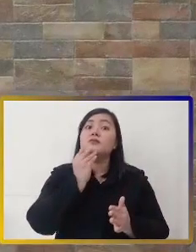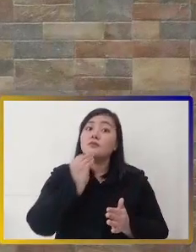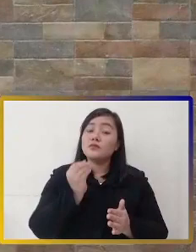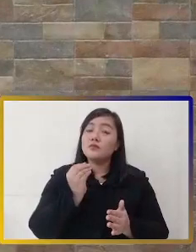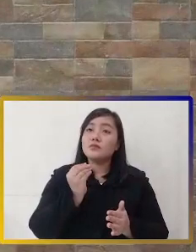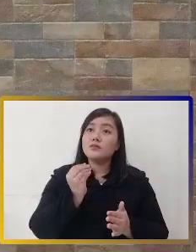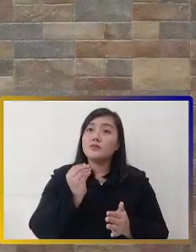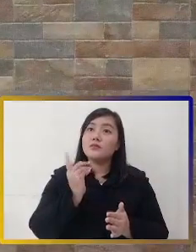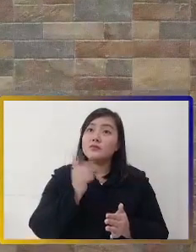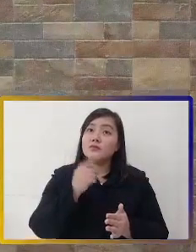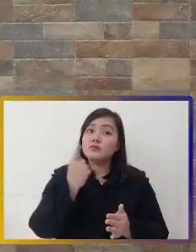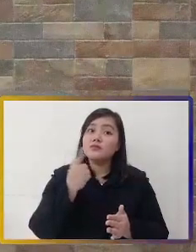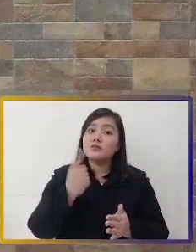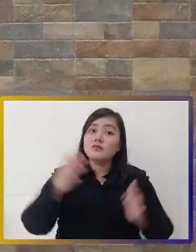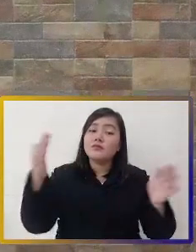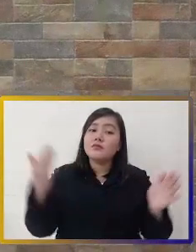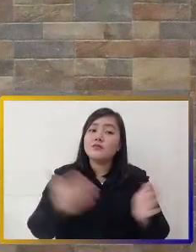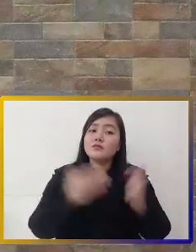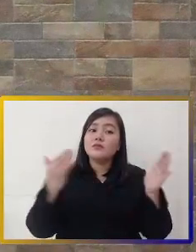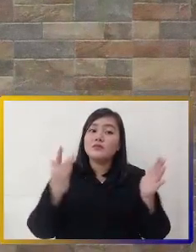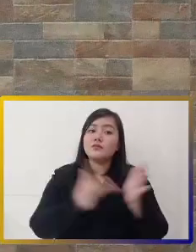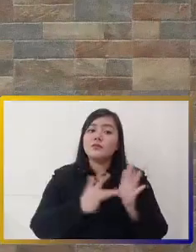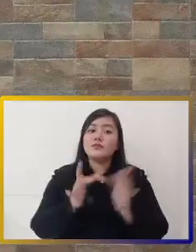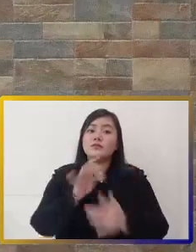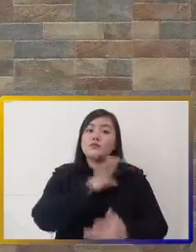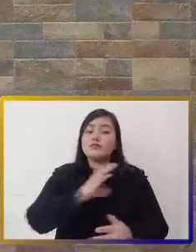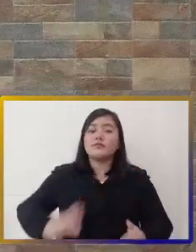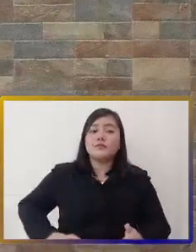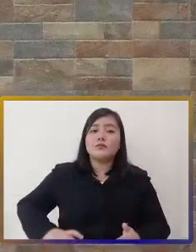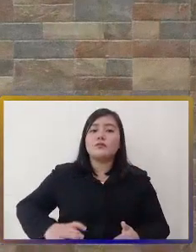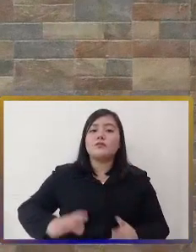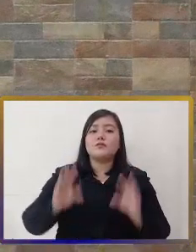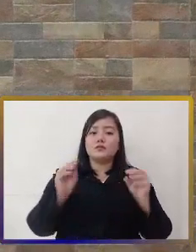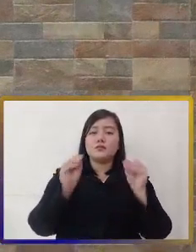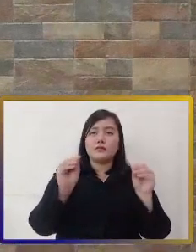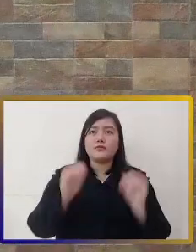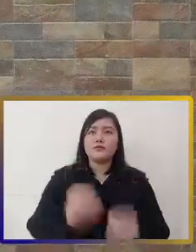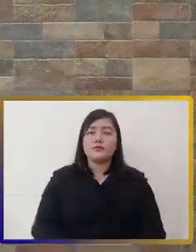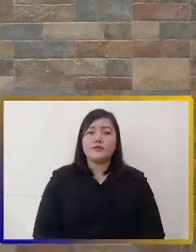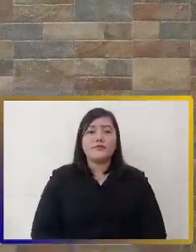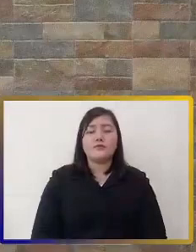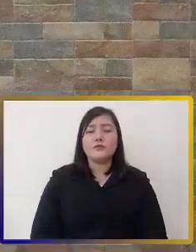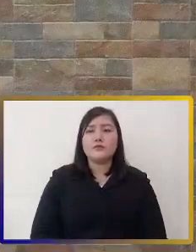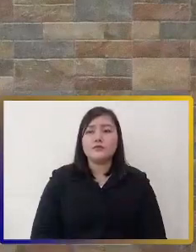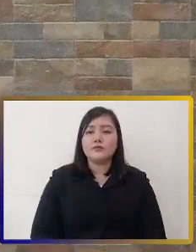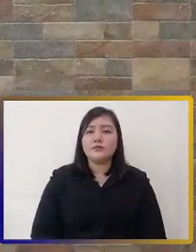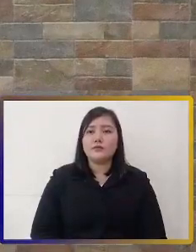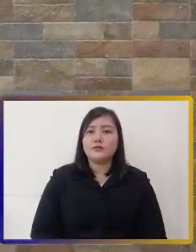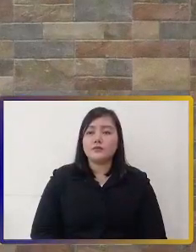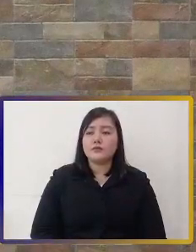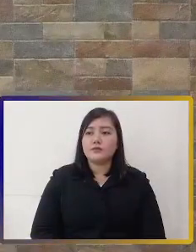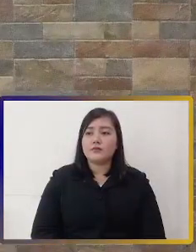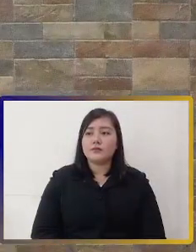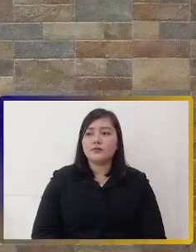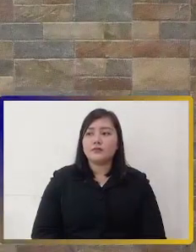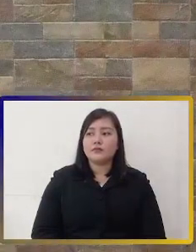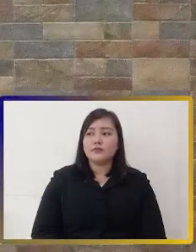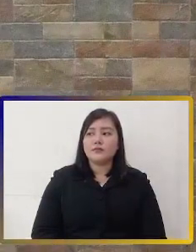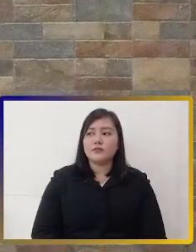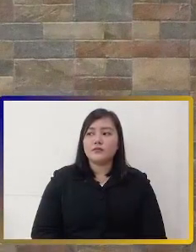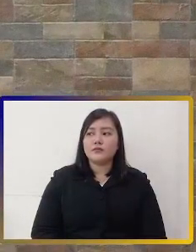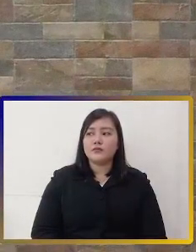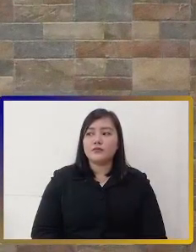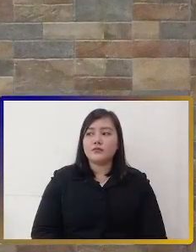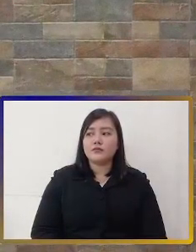ng pinagkaparehas nila sa kanilang uga? Which is, kaya ko po pinapaliwanag at pinapakita sa inyo yan because